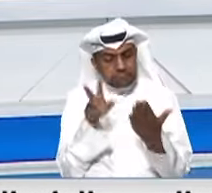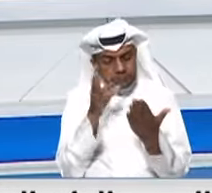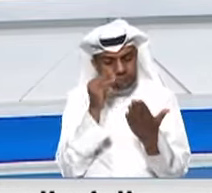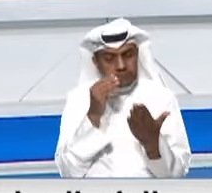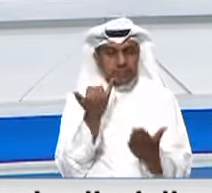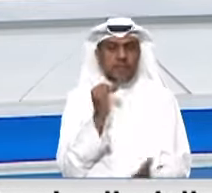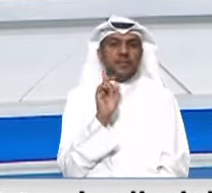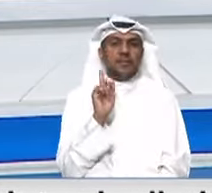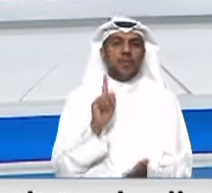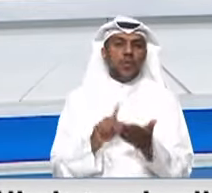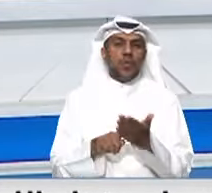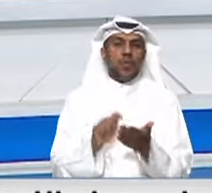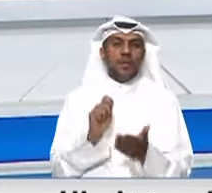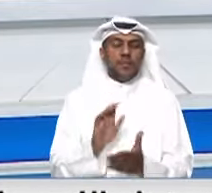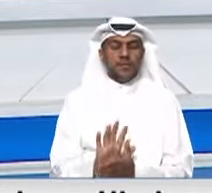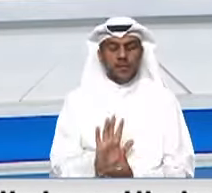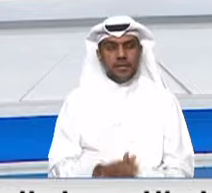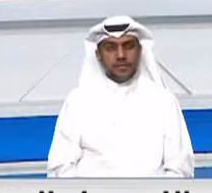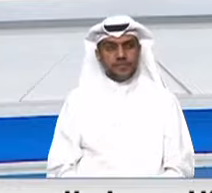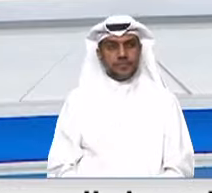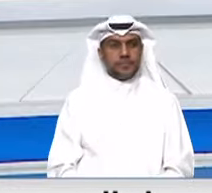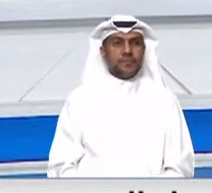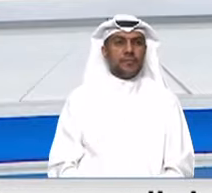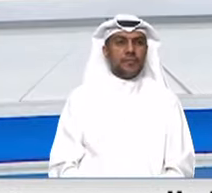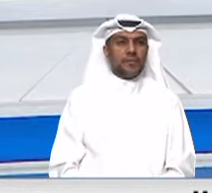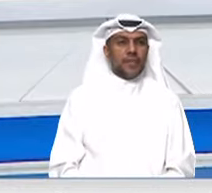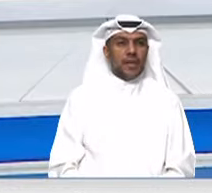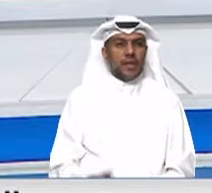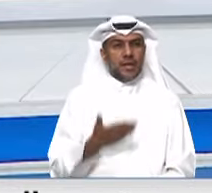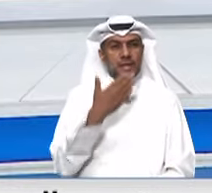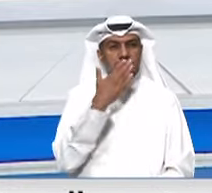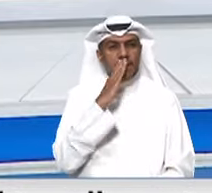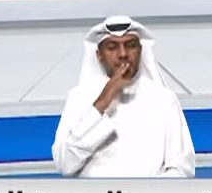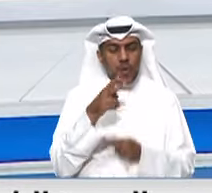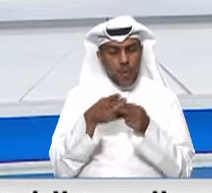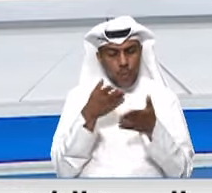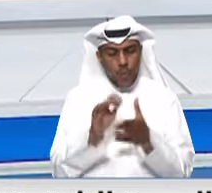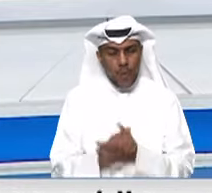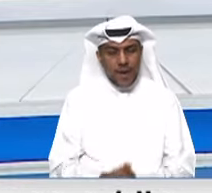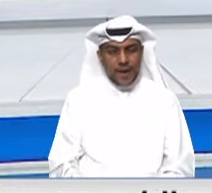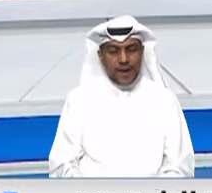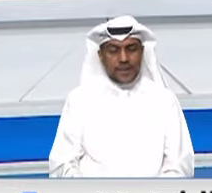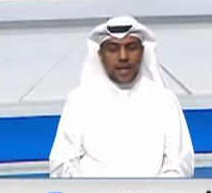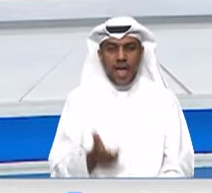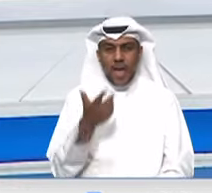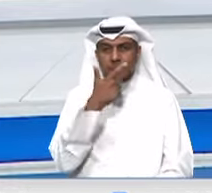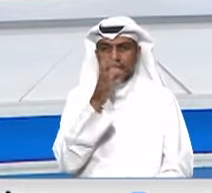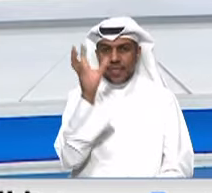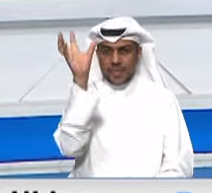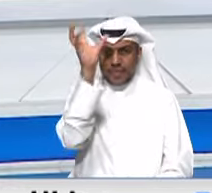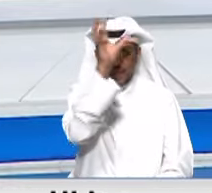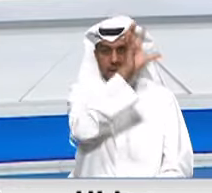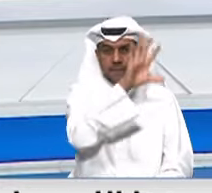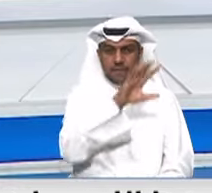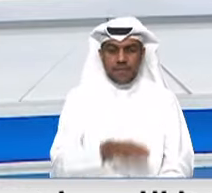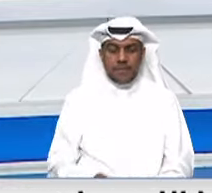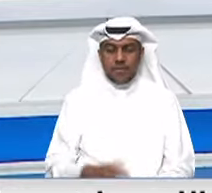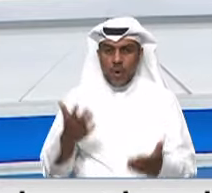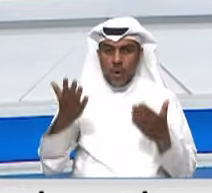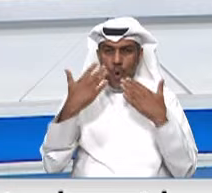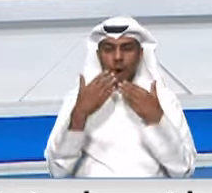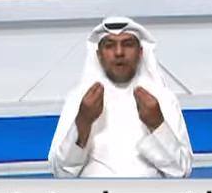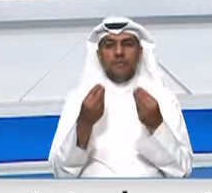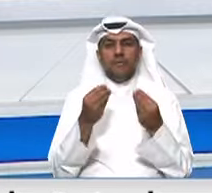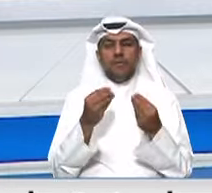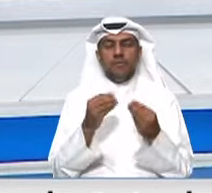المؤسسات الدولة الرسمية. بشكل عام الأجواء الحالية في مدينة الكويت، السماء غائمة جزئيا، الرياح متقلبة الاتجاه خفيفة